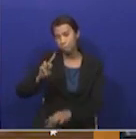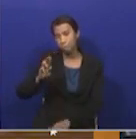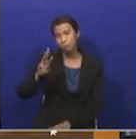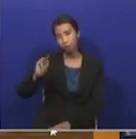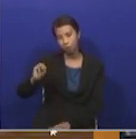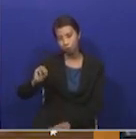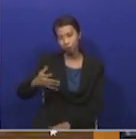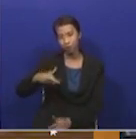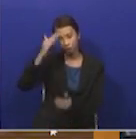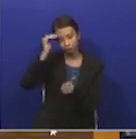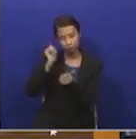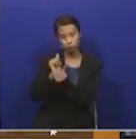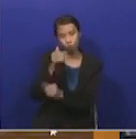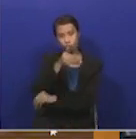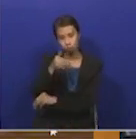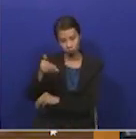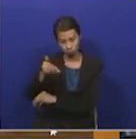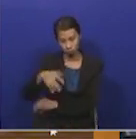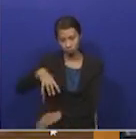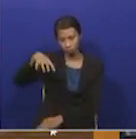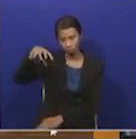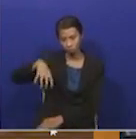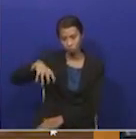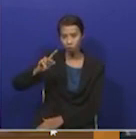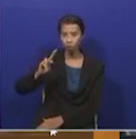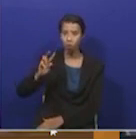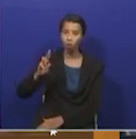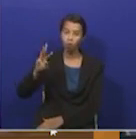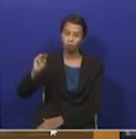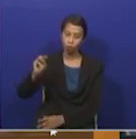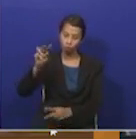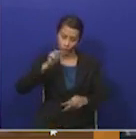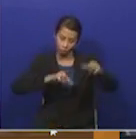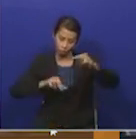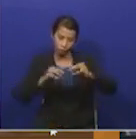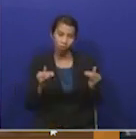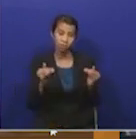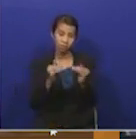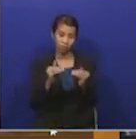วจแห่งชาติกรมคุ้มครองสิทธิเสรีภาพนะคะ